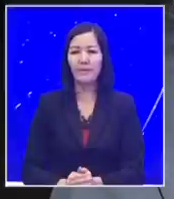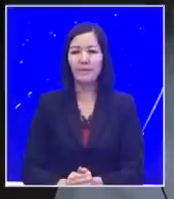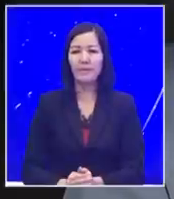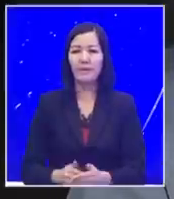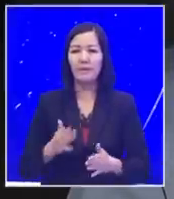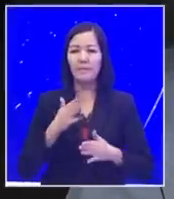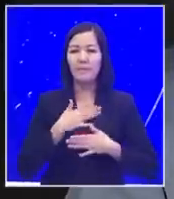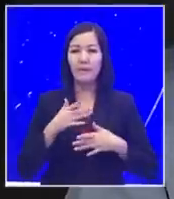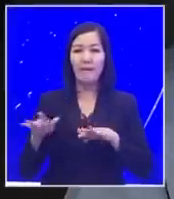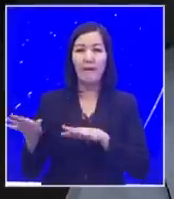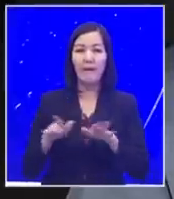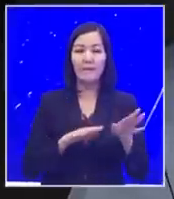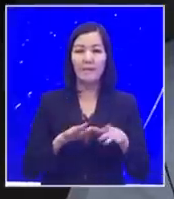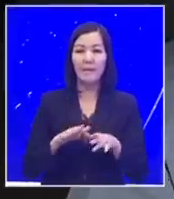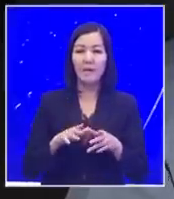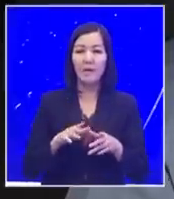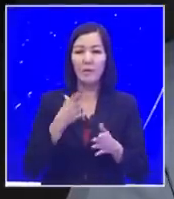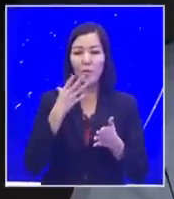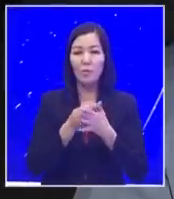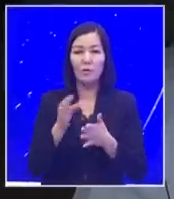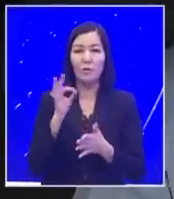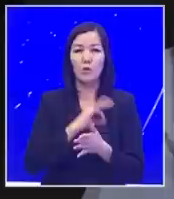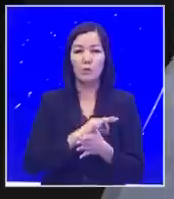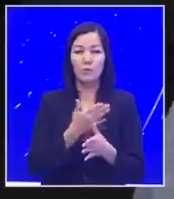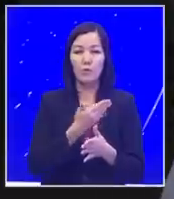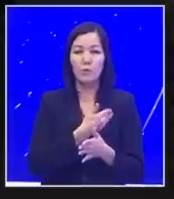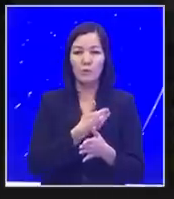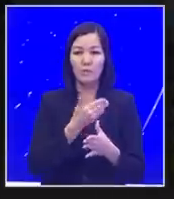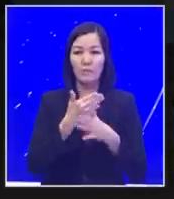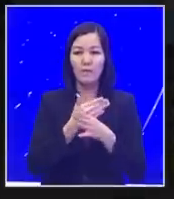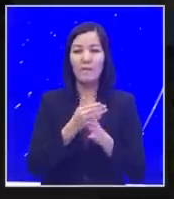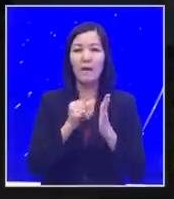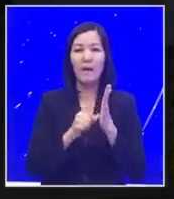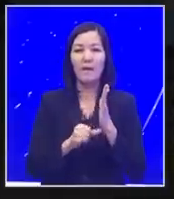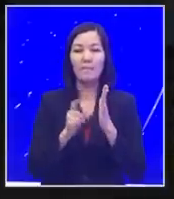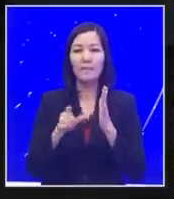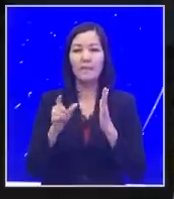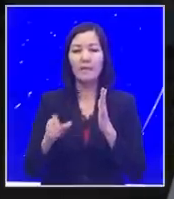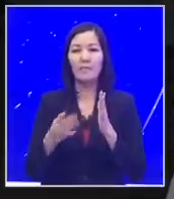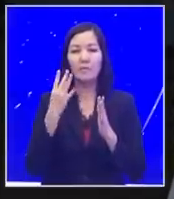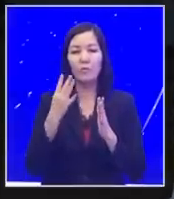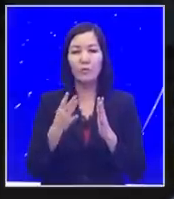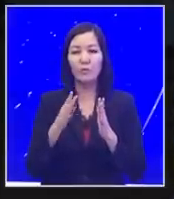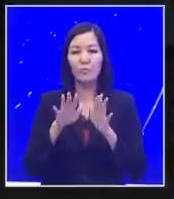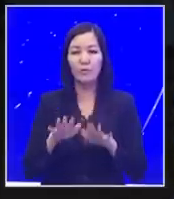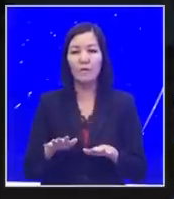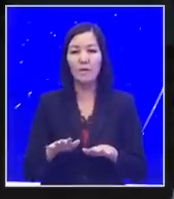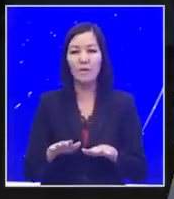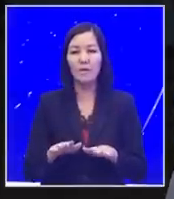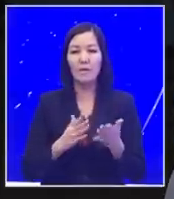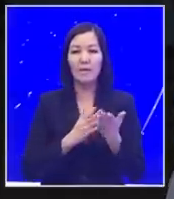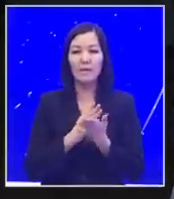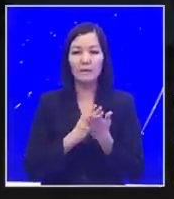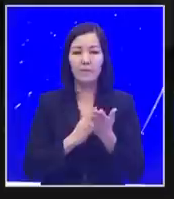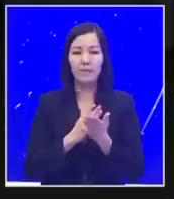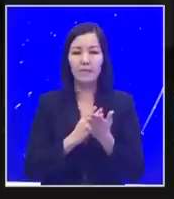Мен де сол акцияға бір тамшыдай болса да үлесімді қосқым келіп, мына 60 адамға 4 босқа санитарлық, 4 босқа